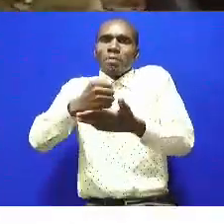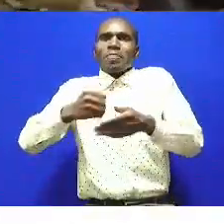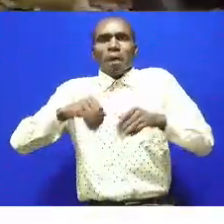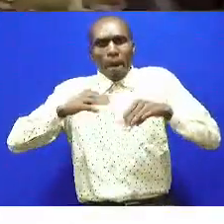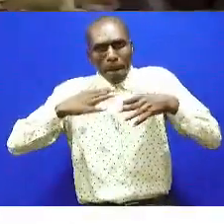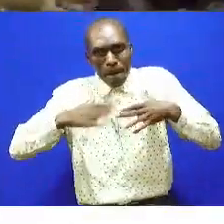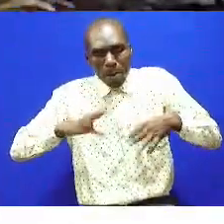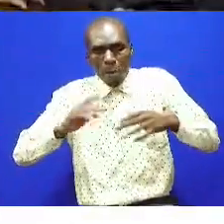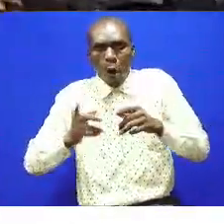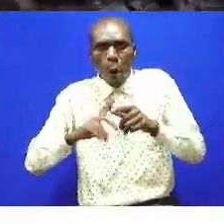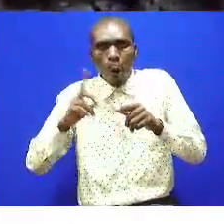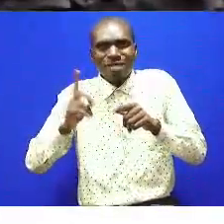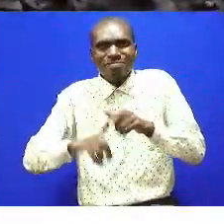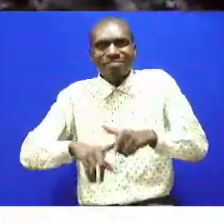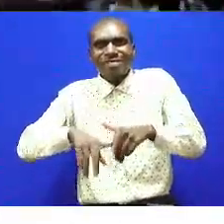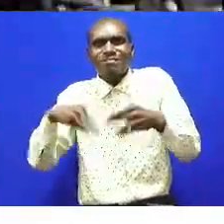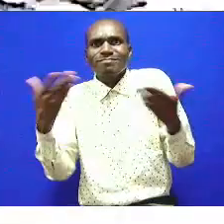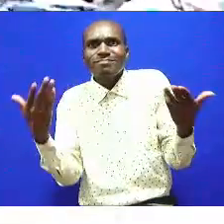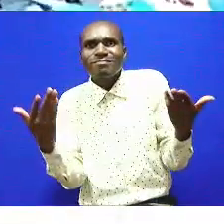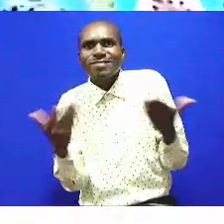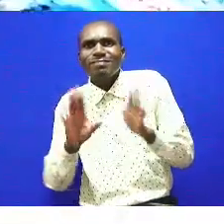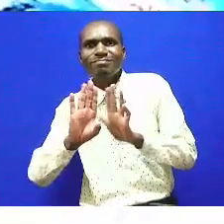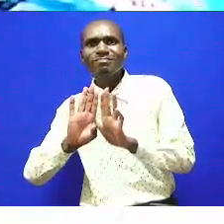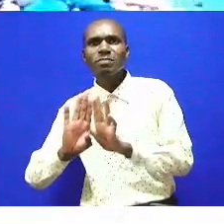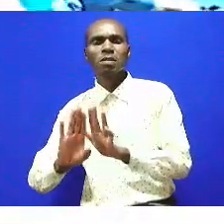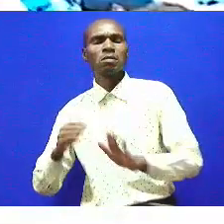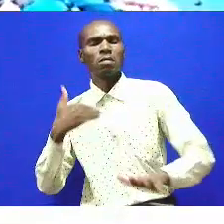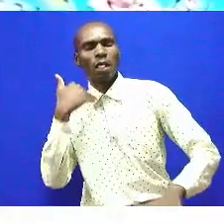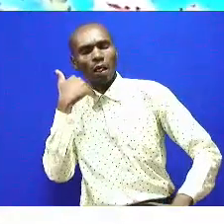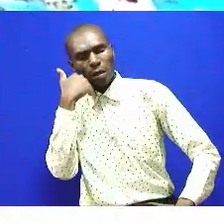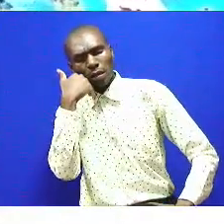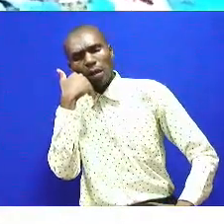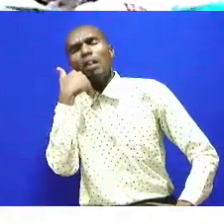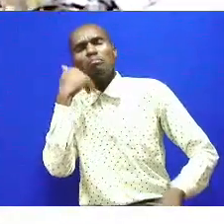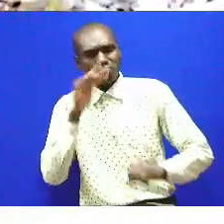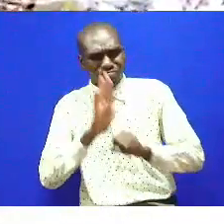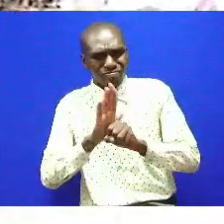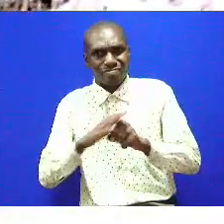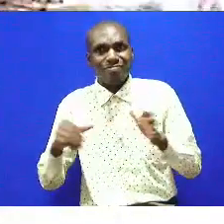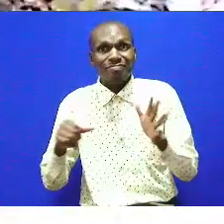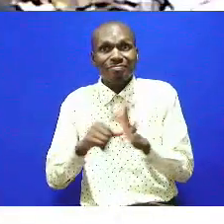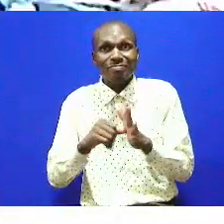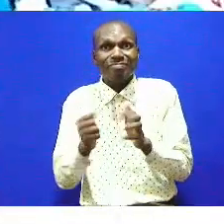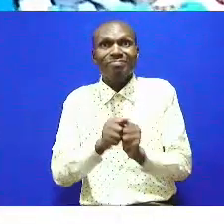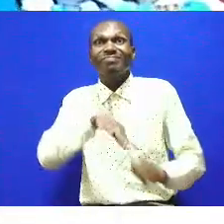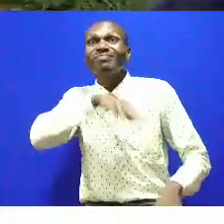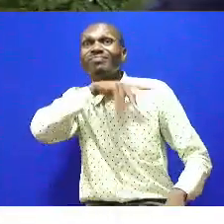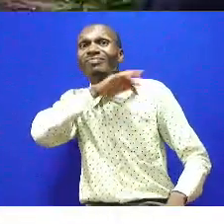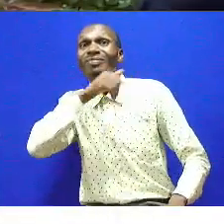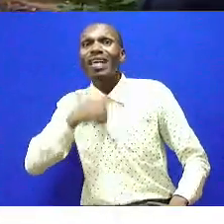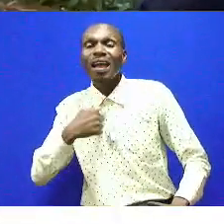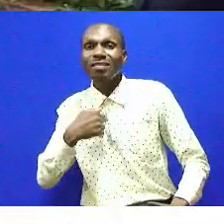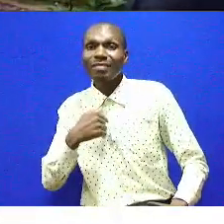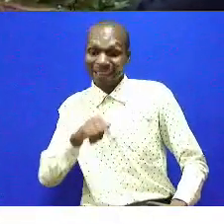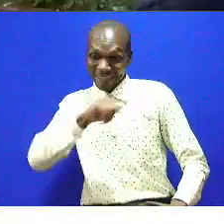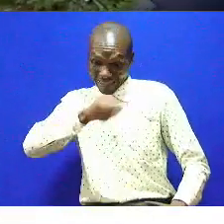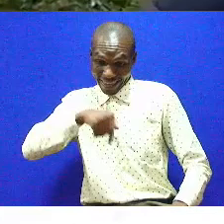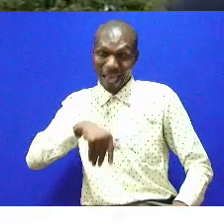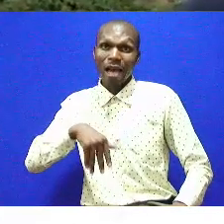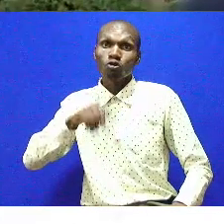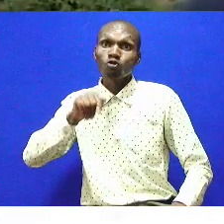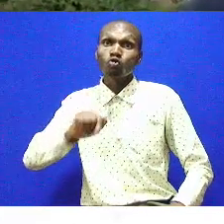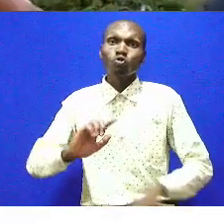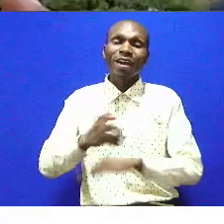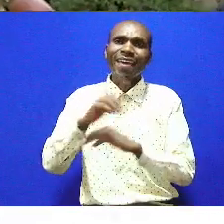wadiae kuruase amaruaire gatia yande amange akorentua neubi yu kaigari tukuliara nigo tura